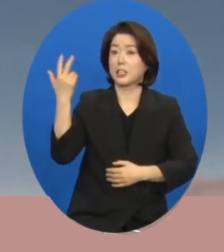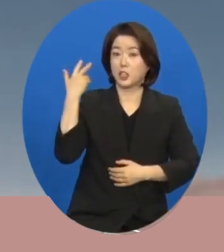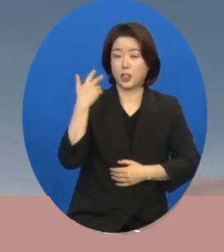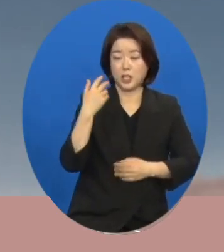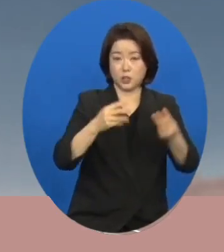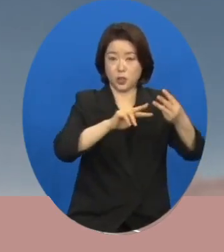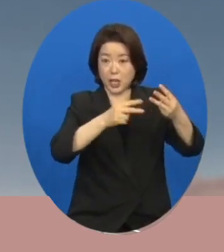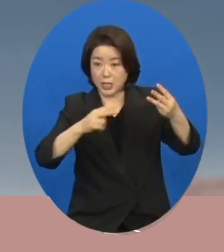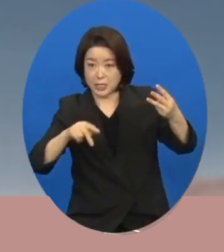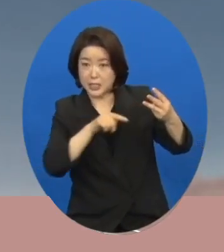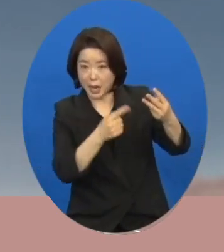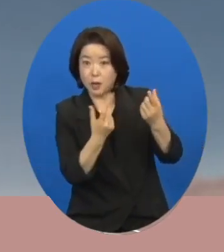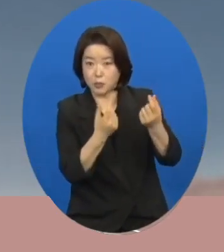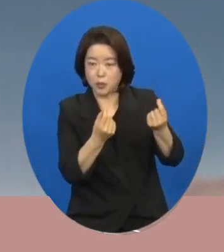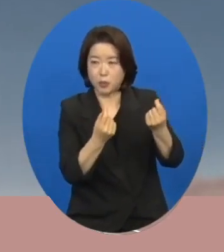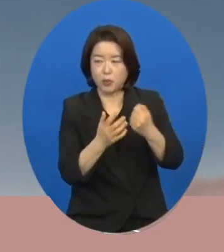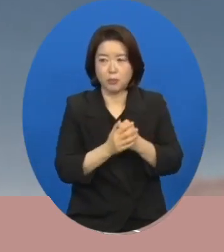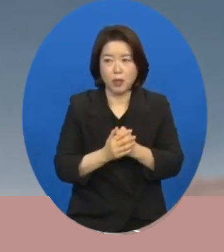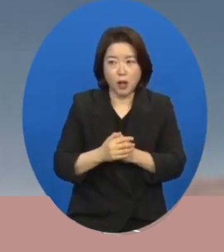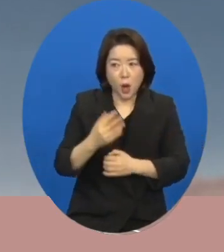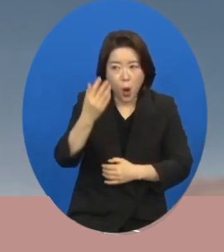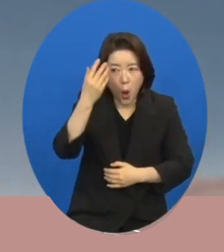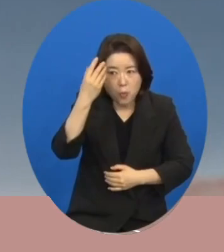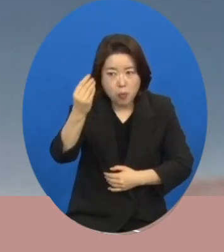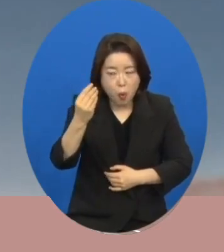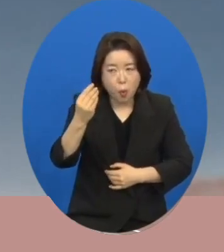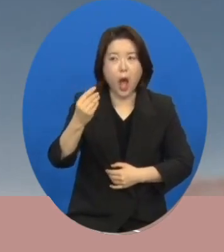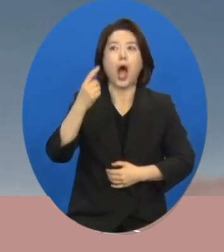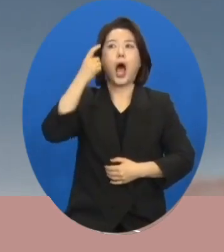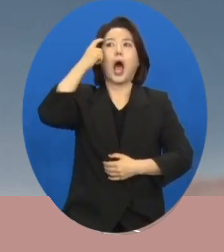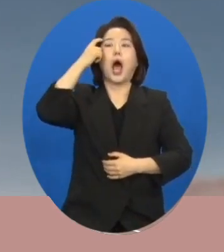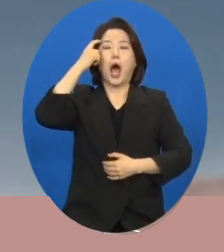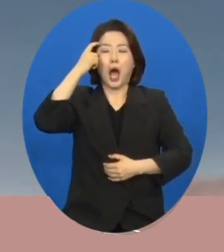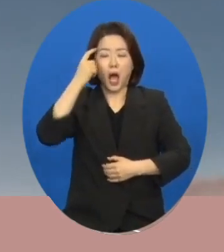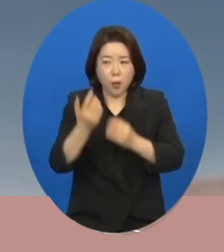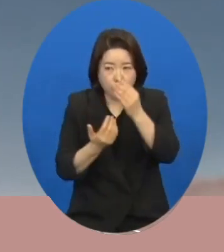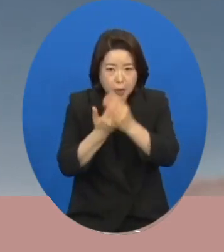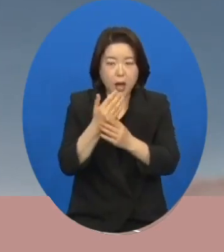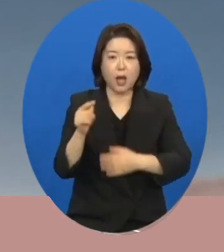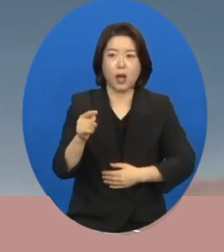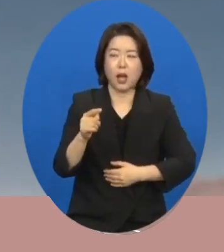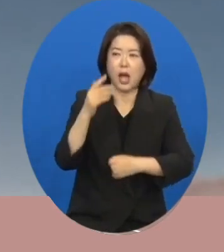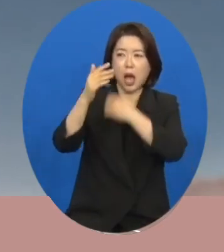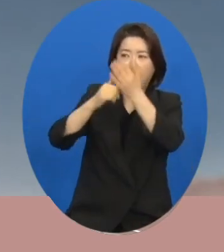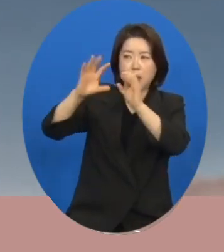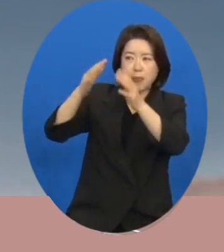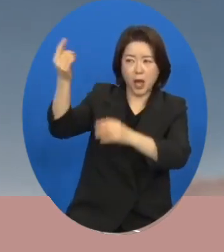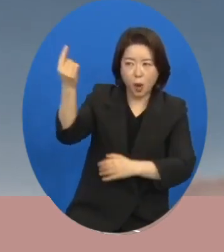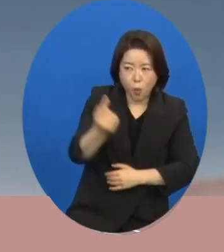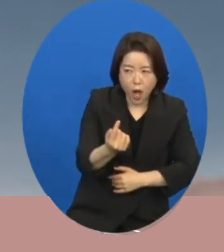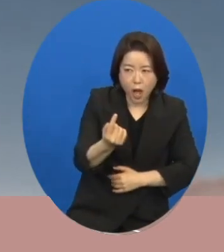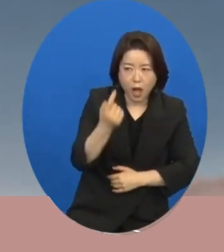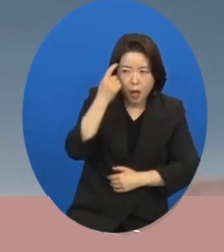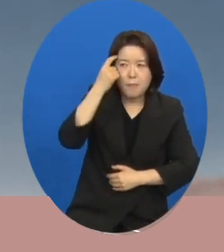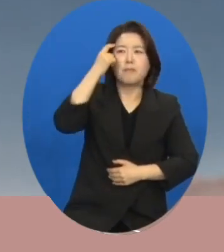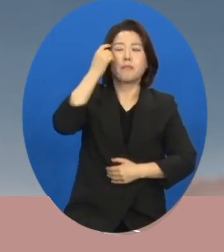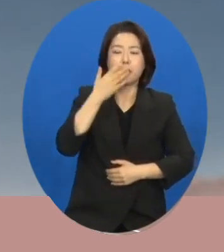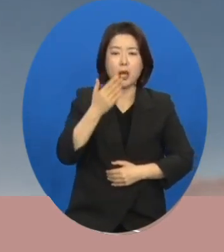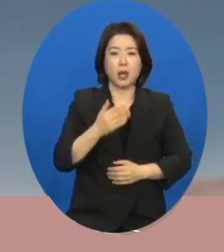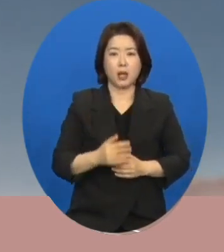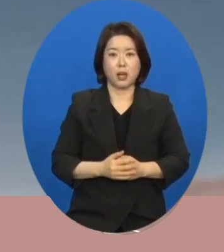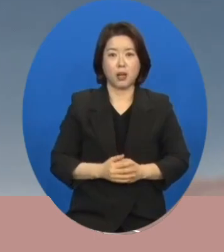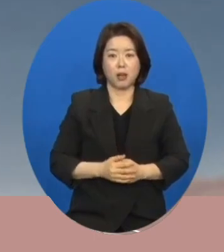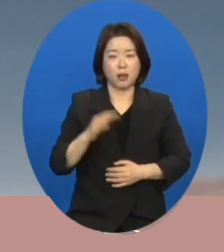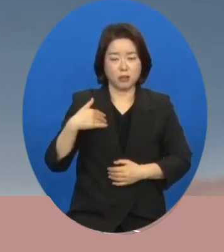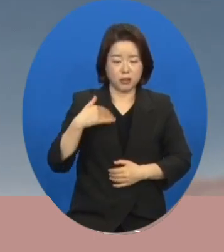들음에서 믿음이 생겨서 와 하나님의 나라가이 땅에 오는구나 하는 것이 보여지는 것이죠 그리고 자신의 인생은 걸잖아요